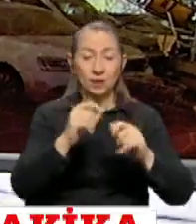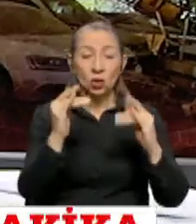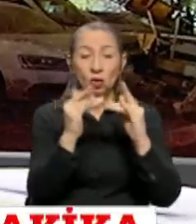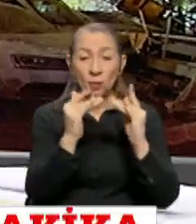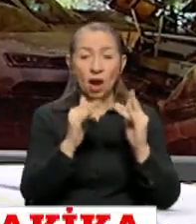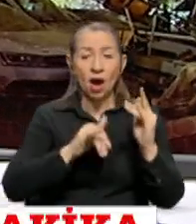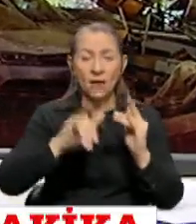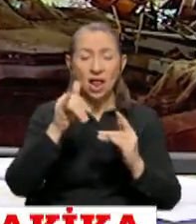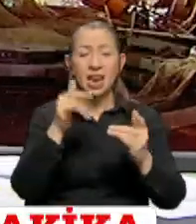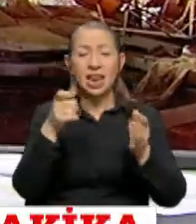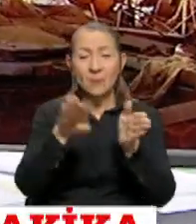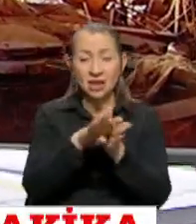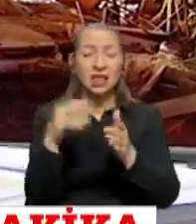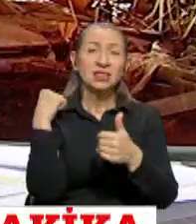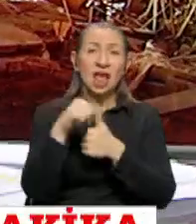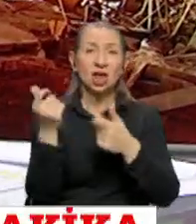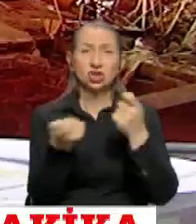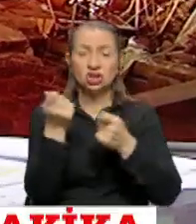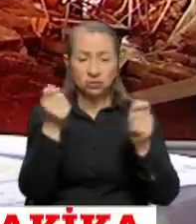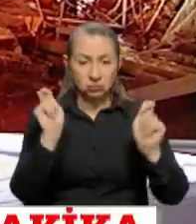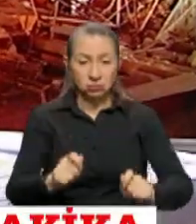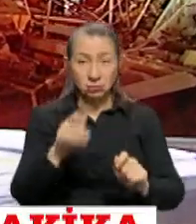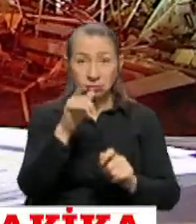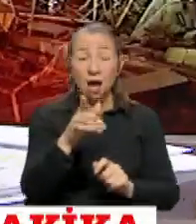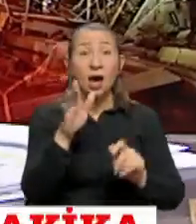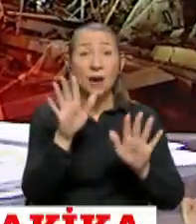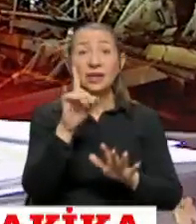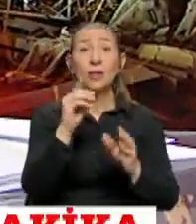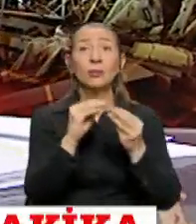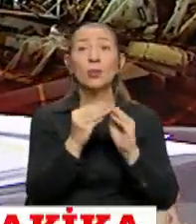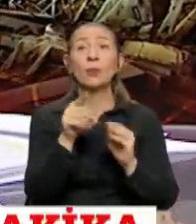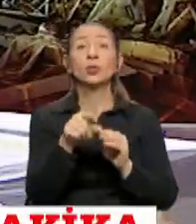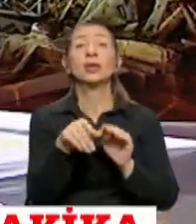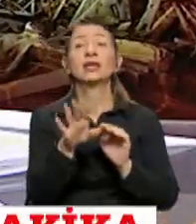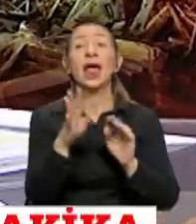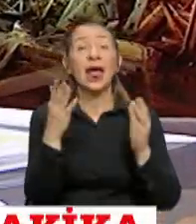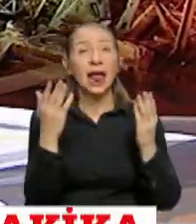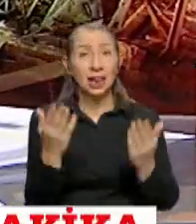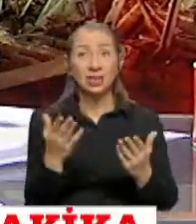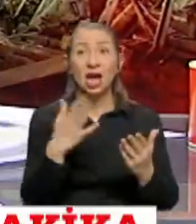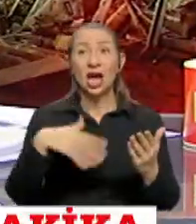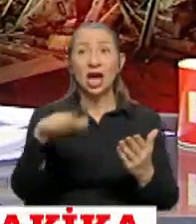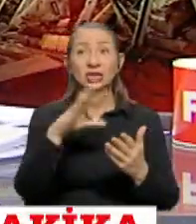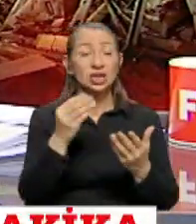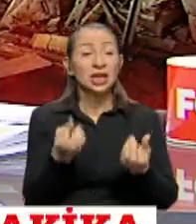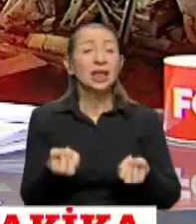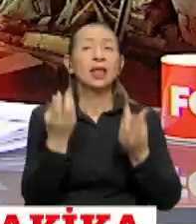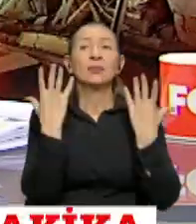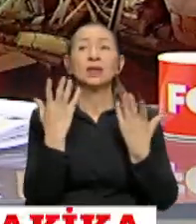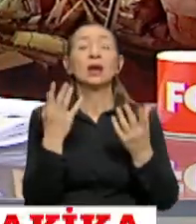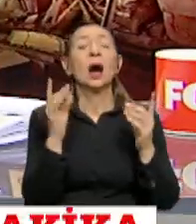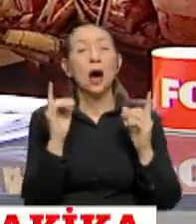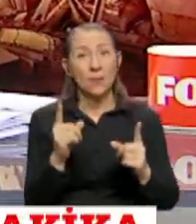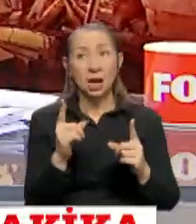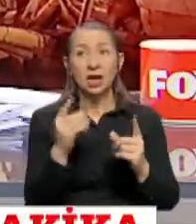Köprüleri, havaalanlarını ve limanları tekrar inşa ettik. Fakat tek sorun bunlar değildi. Elbette her şeye yetişemedik diyor.